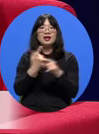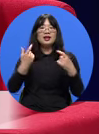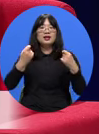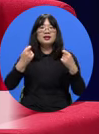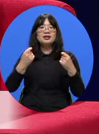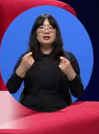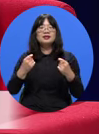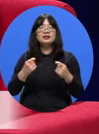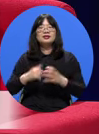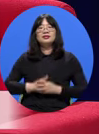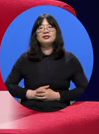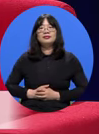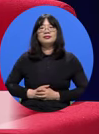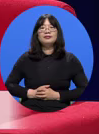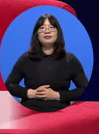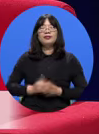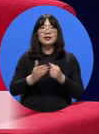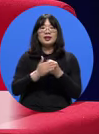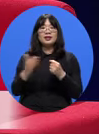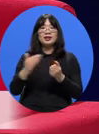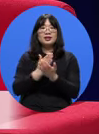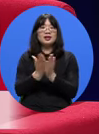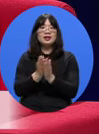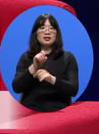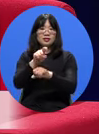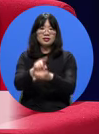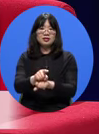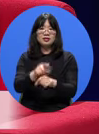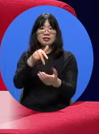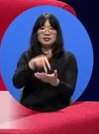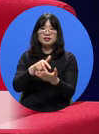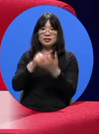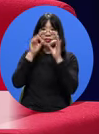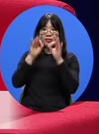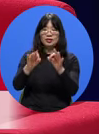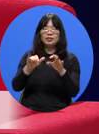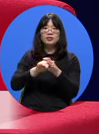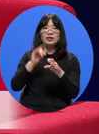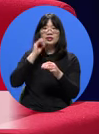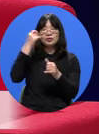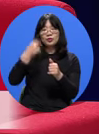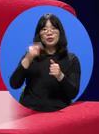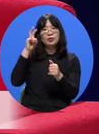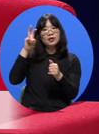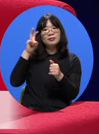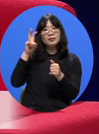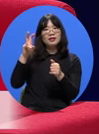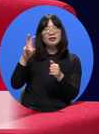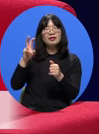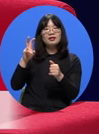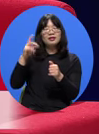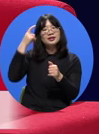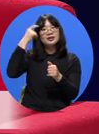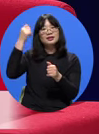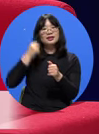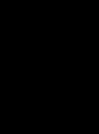그런 거라고 생각합니다. 그래서 이런 다양성, 이런 측면이 어떻게 보면 문화예술 교육이 아닐까라는 네, 그런 생각을 합니다. 알겠습니다.